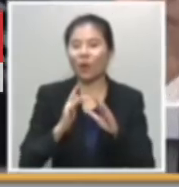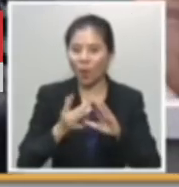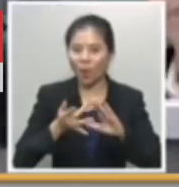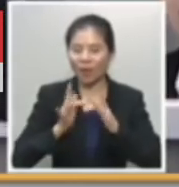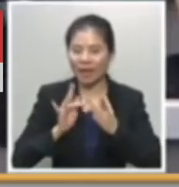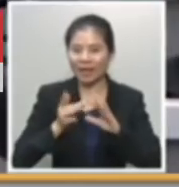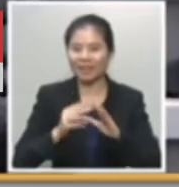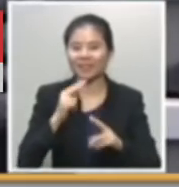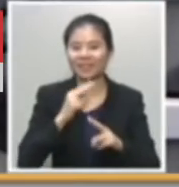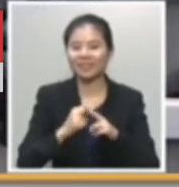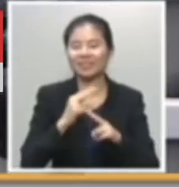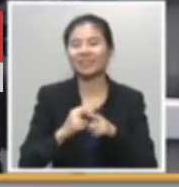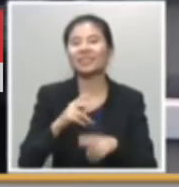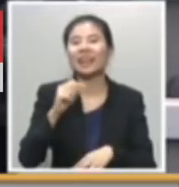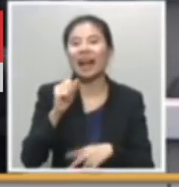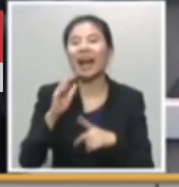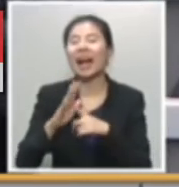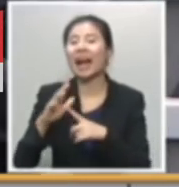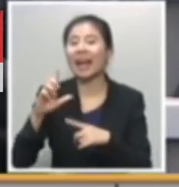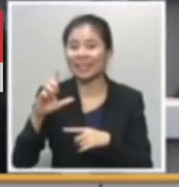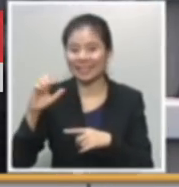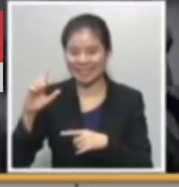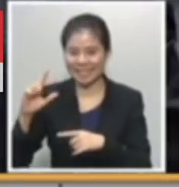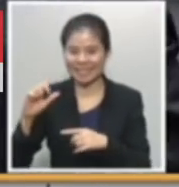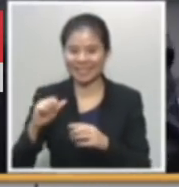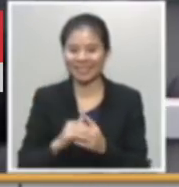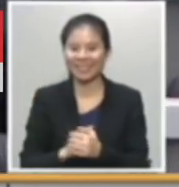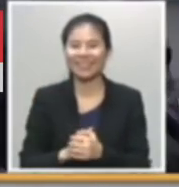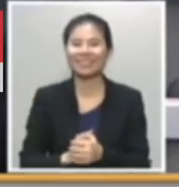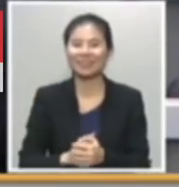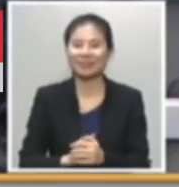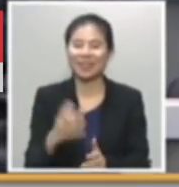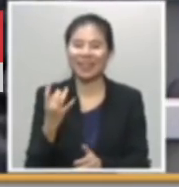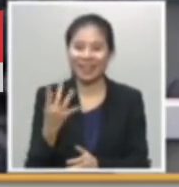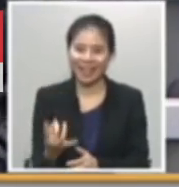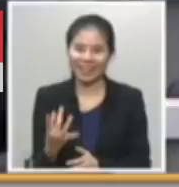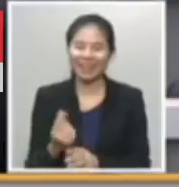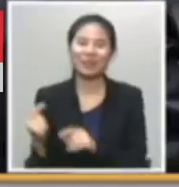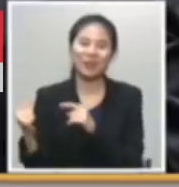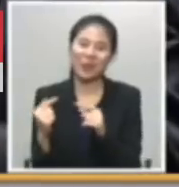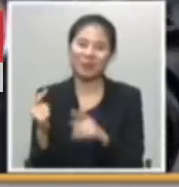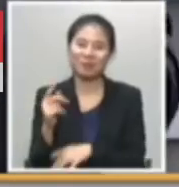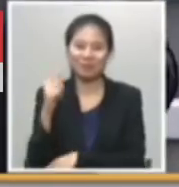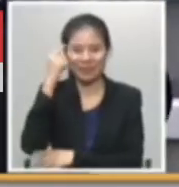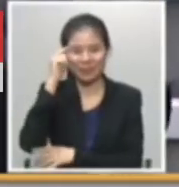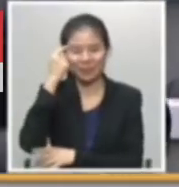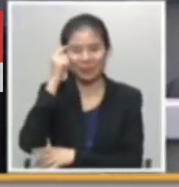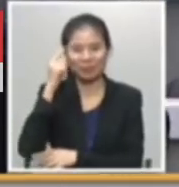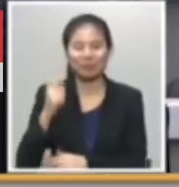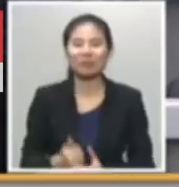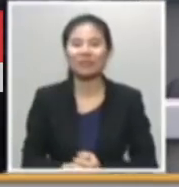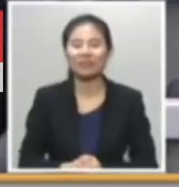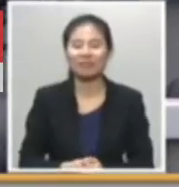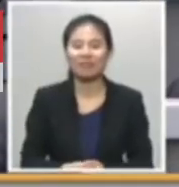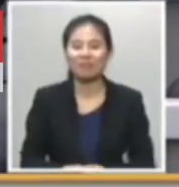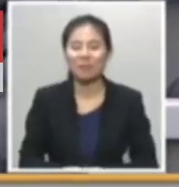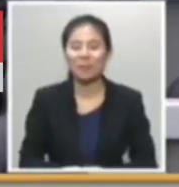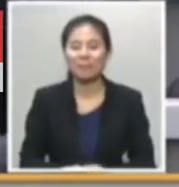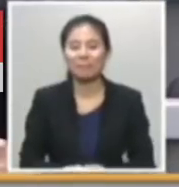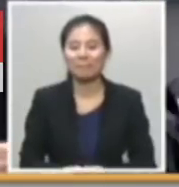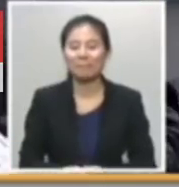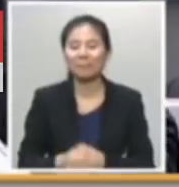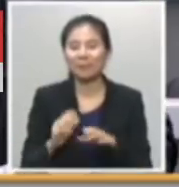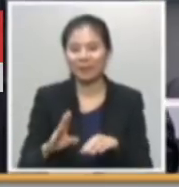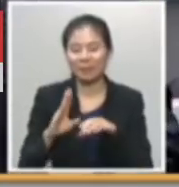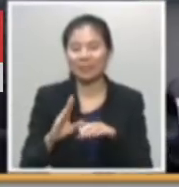ใหญ่ชื่ออาลีแต่ไม่รู้ว่าอะไรบาบานะอาลีเฉยๆนะครับแล้วท่านดูนะครับว่าบริษัทเหล่านี้เข